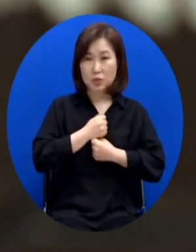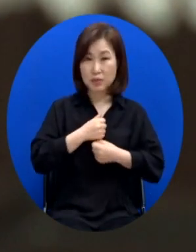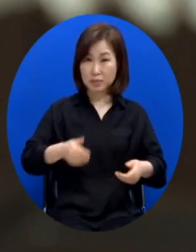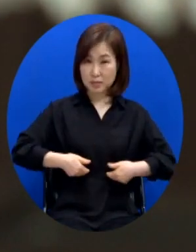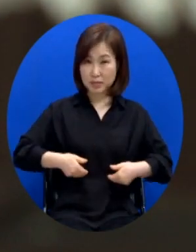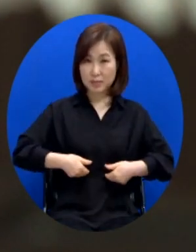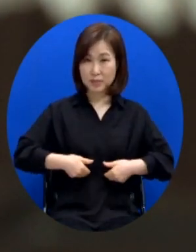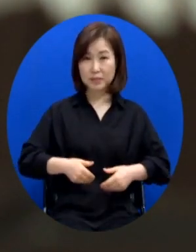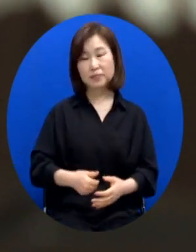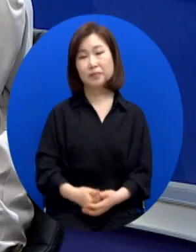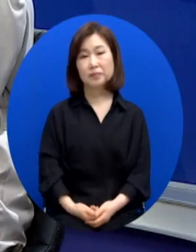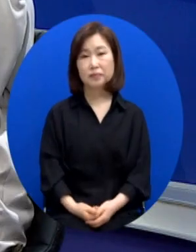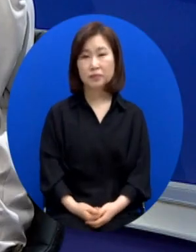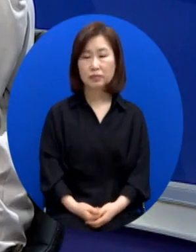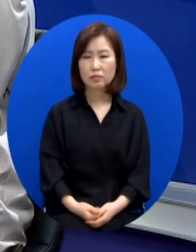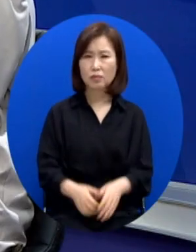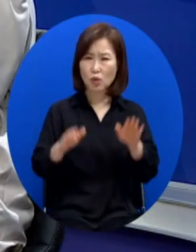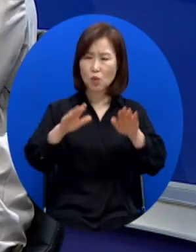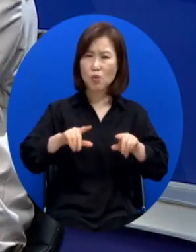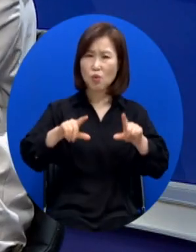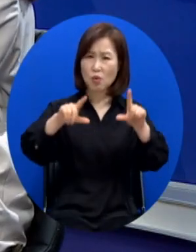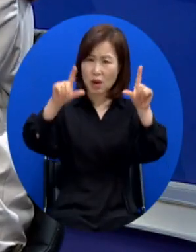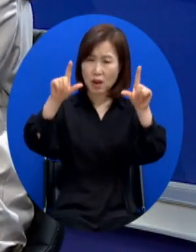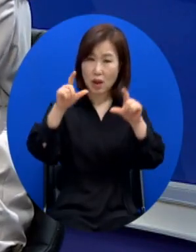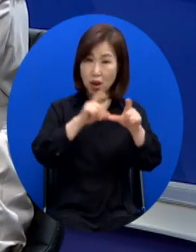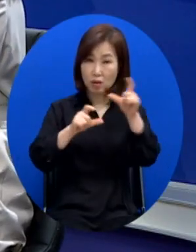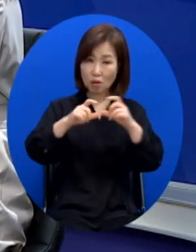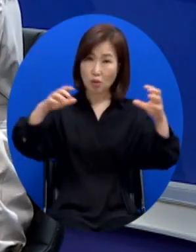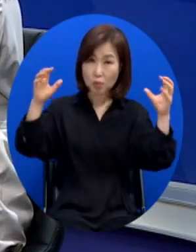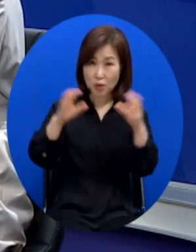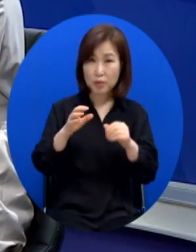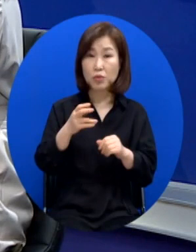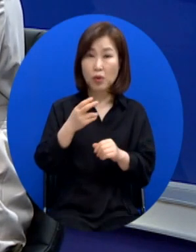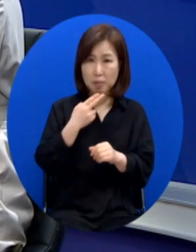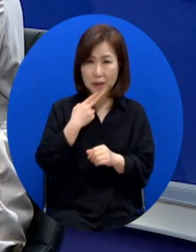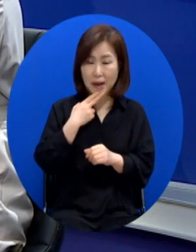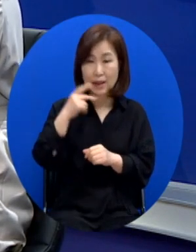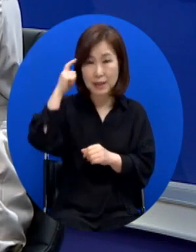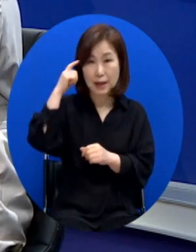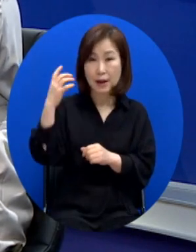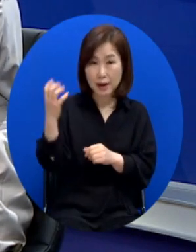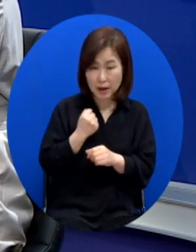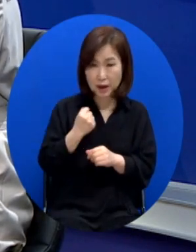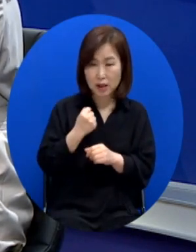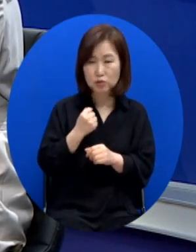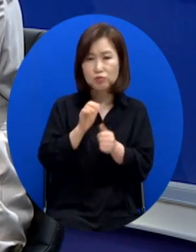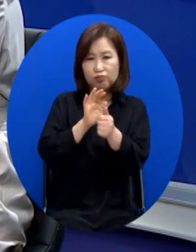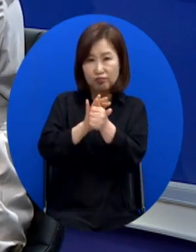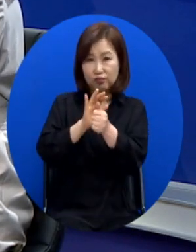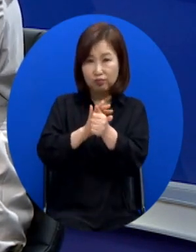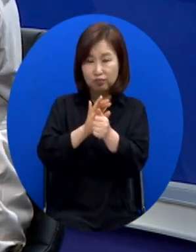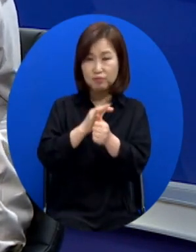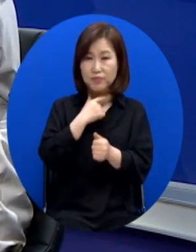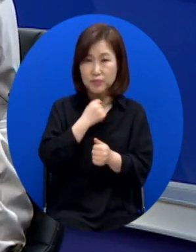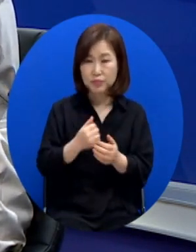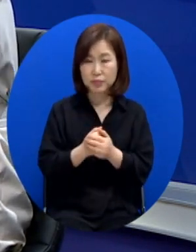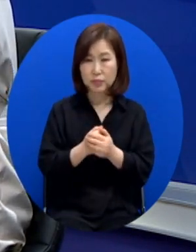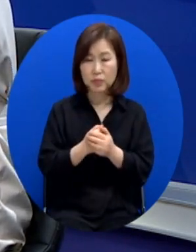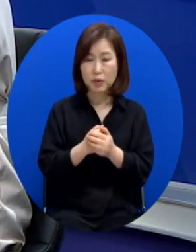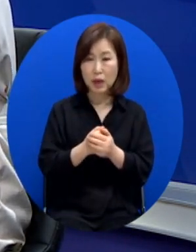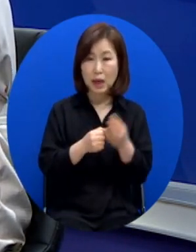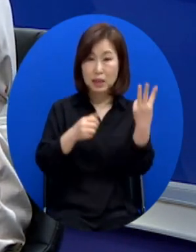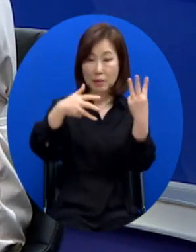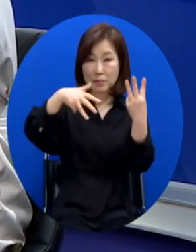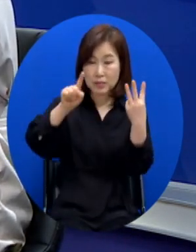만전을 기하고 있습니다. 네, 뭐 올해는 더 이상의 모임은 없다라는 생각을 가지고 방역에 협조를 해야 할 것 같은데요. 또 3차